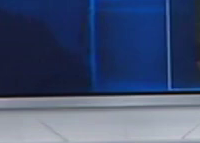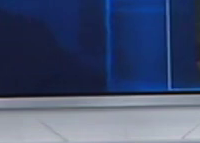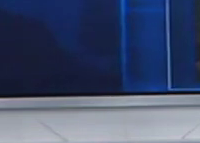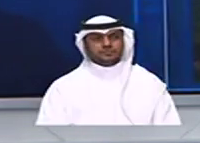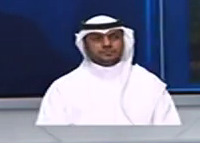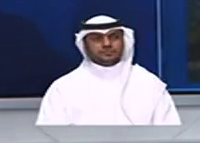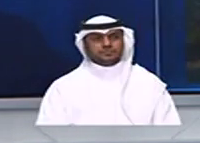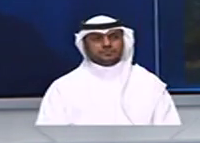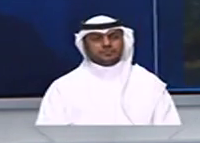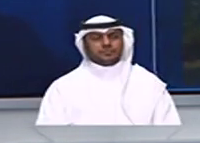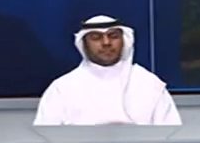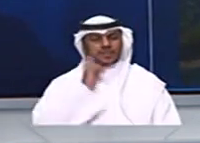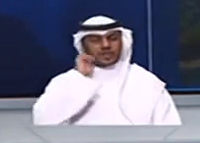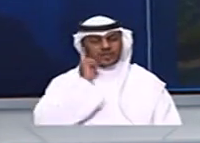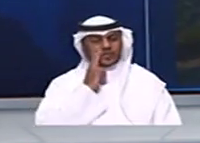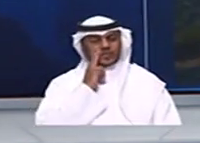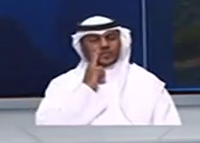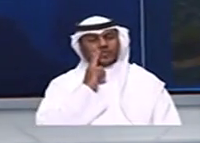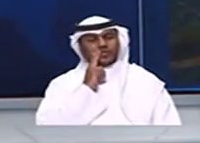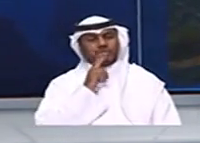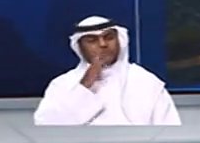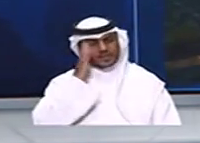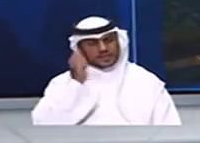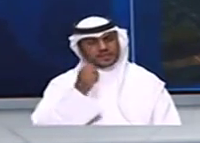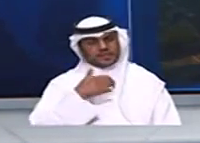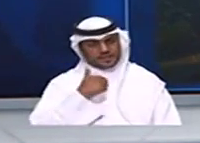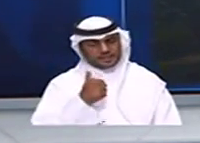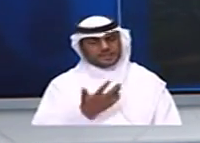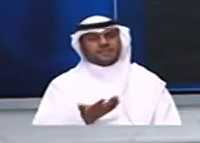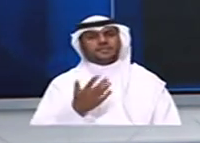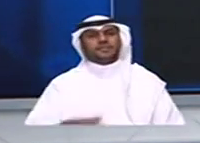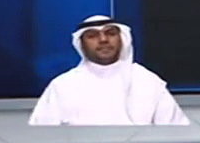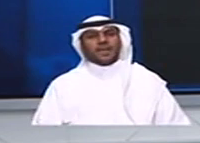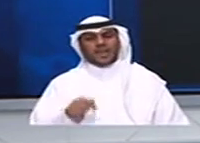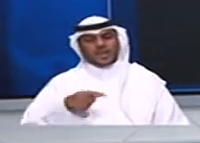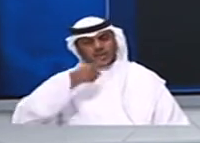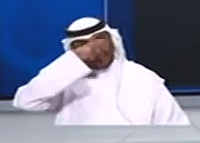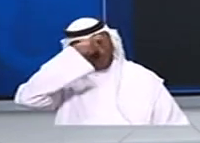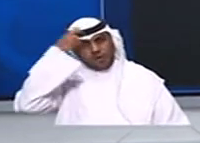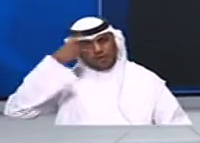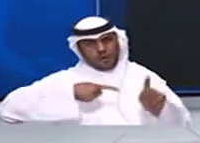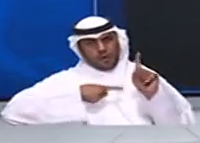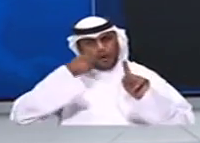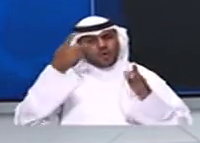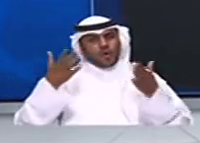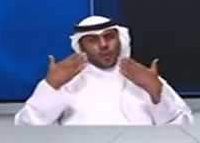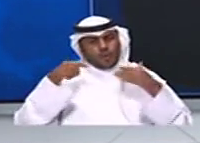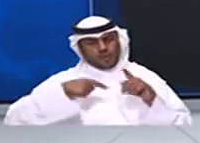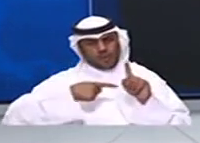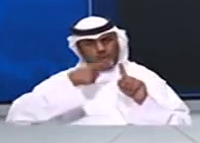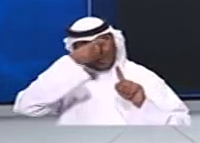السلام عليكم أعزائي المشاهدين. أجواء حارة ورطبة نسبيا خاصة على المناطق الساحلية والرياح جنوبية إلى جنوبية شرقية خفيفة لما